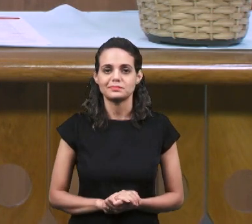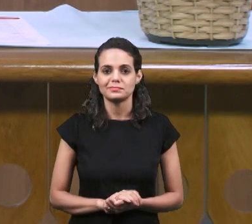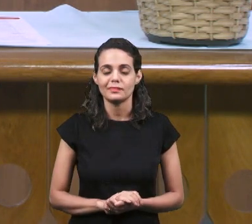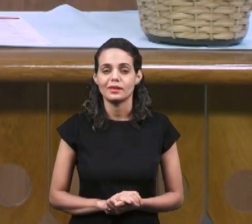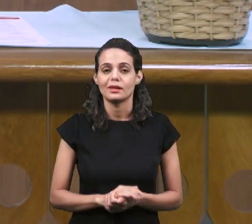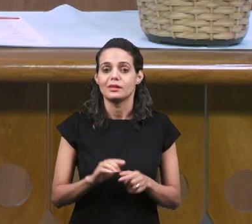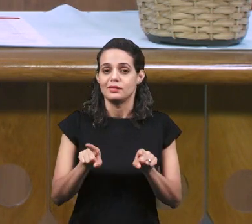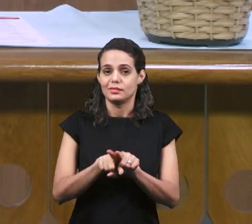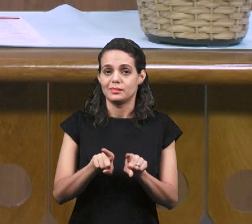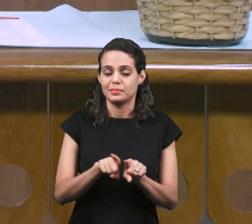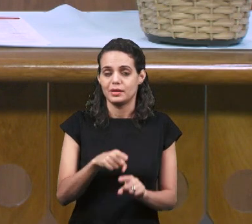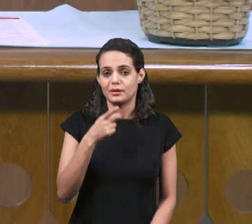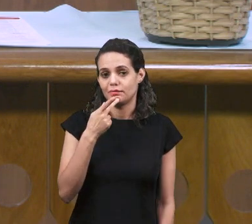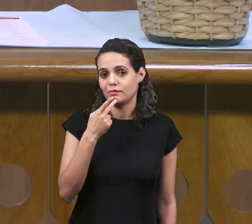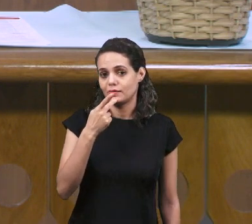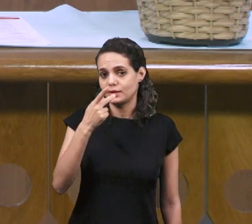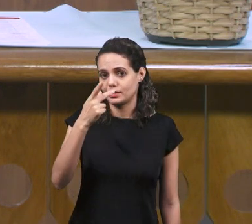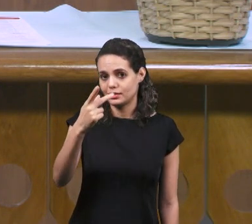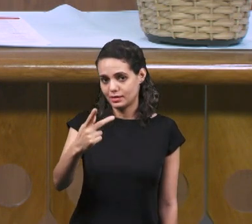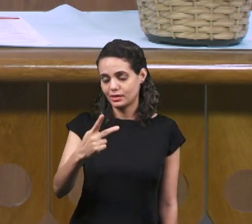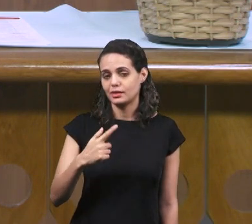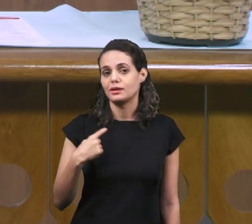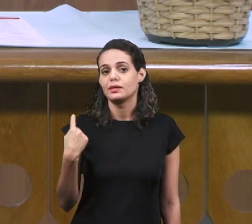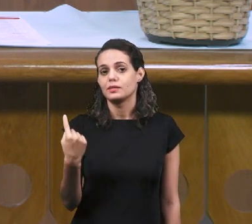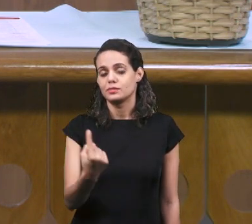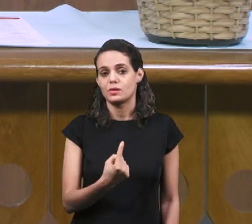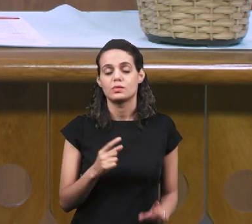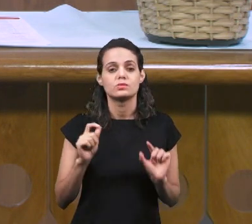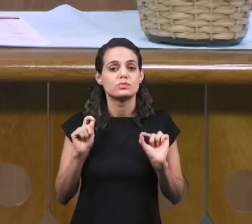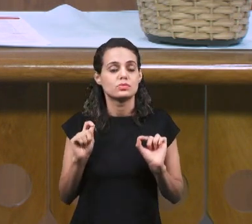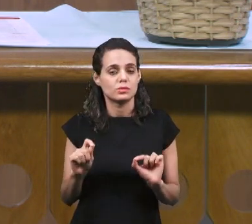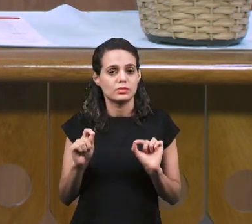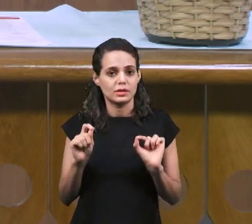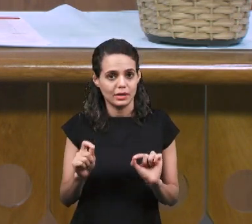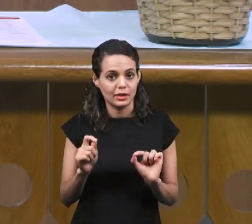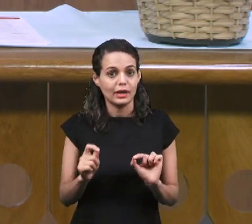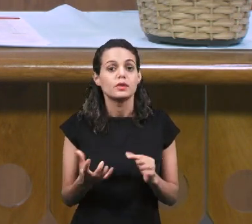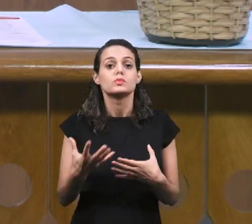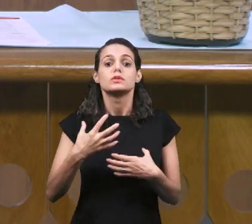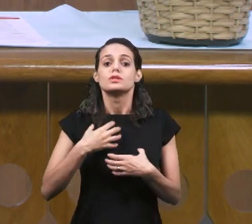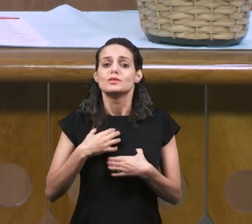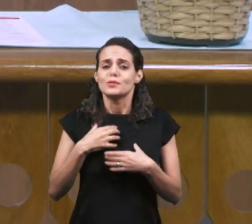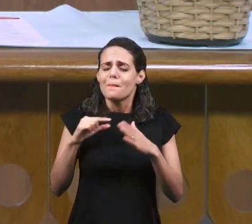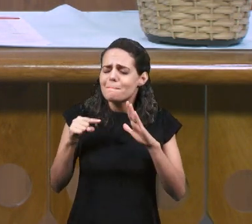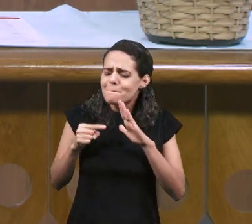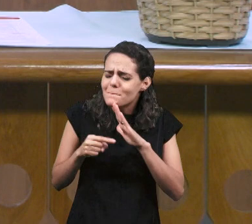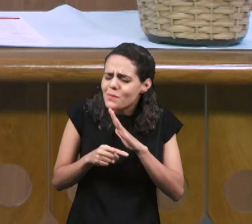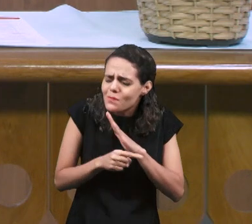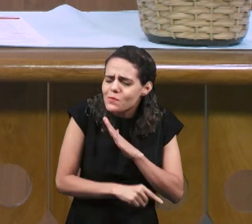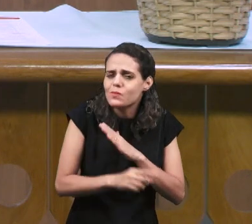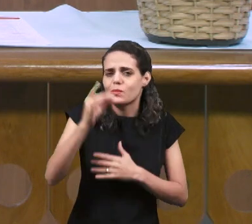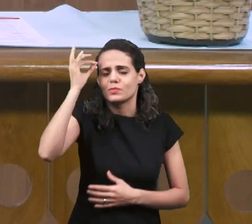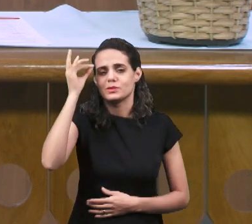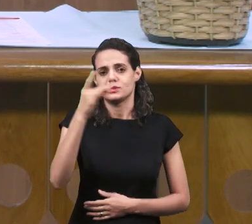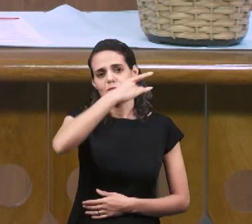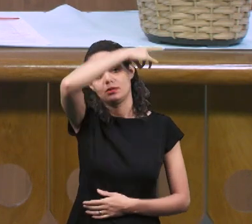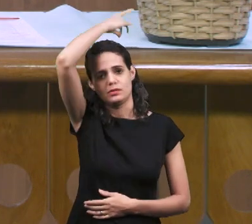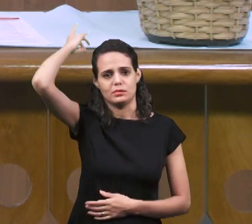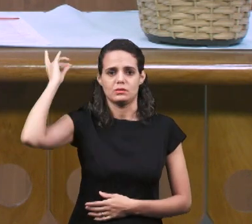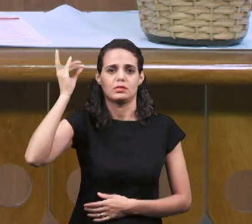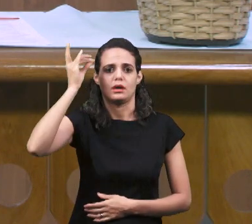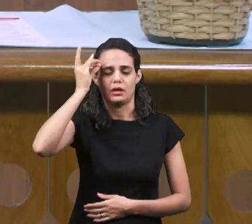un côté profondément spirituel. Les questions qui vont être publiées à partir d'aujourd'hui, elles ne seront pas répondues n'importe